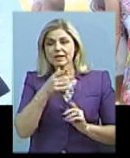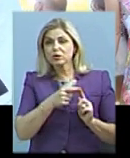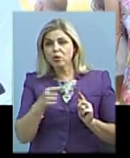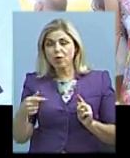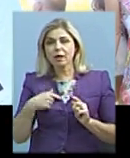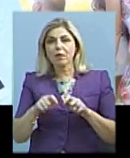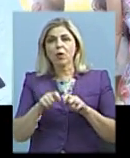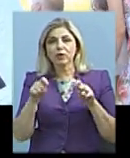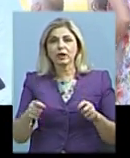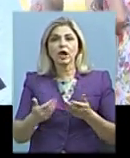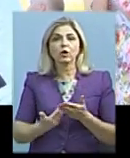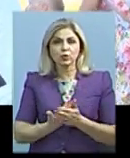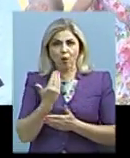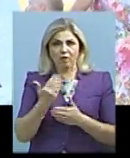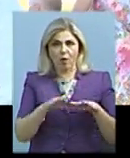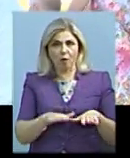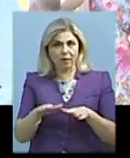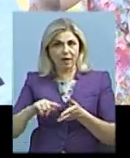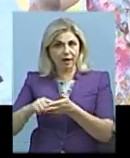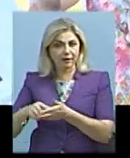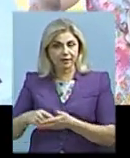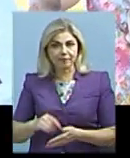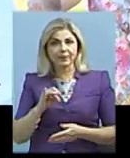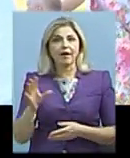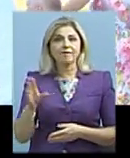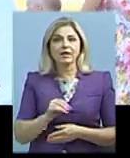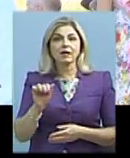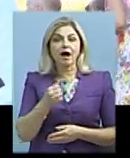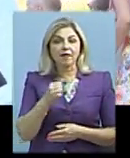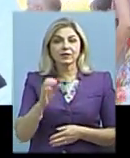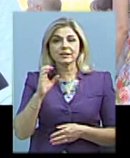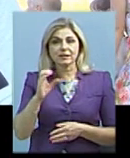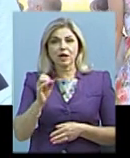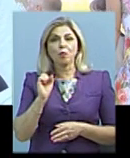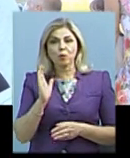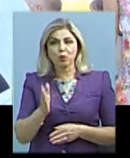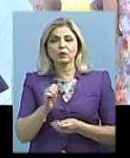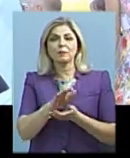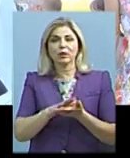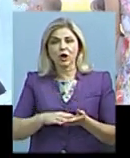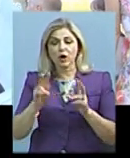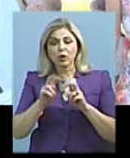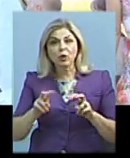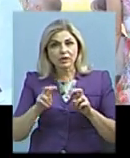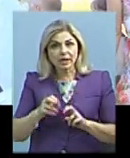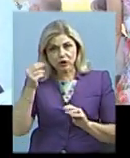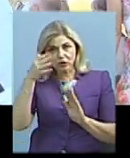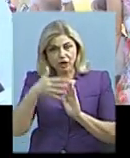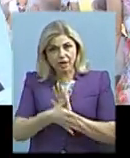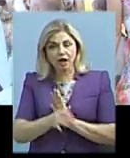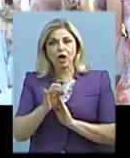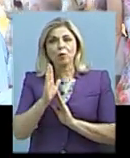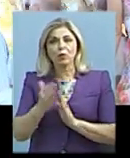об'єктів. Ми будемо ще продовжувати. Ще увесь серпень і вересень будуть тривати дослідження. Я гадаю, будуть ще нові